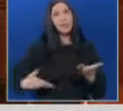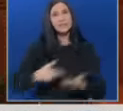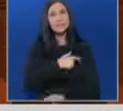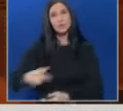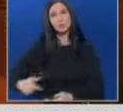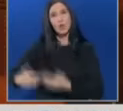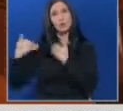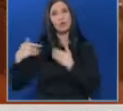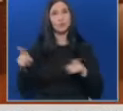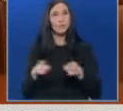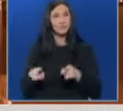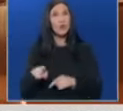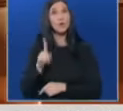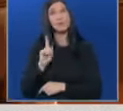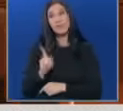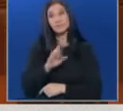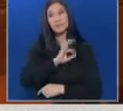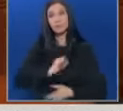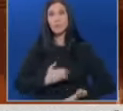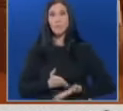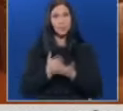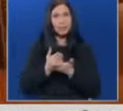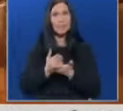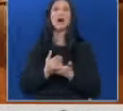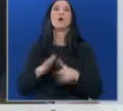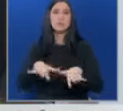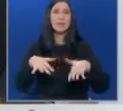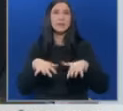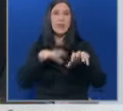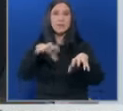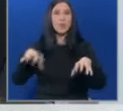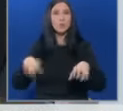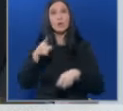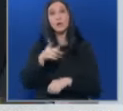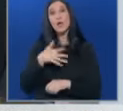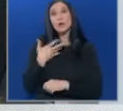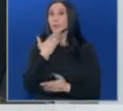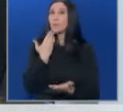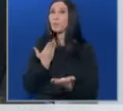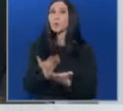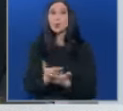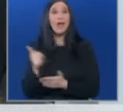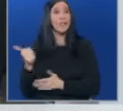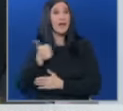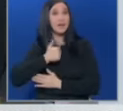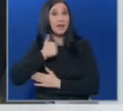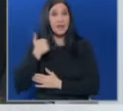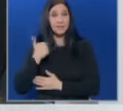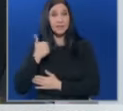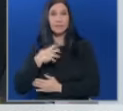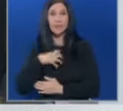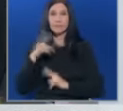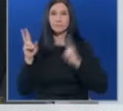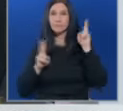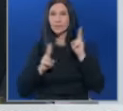национално отговорно управление. Тя трябва да получи подкрепата от парламентарните групи. Тук искам да благодаря на лидерите на